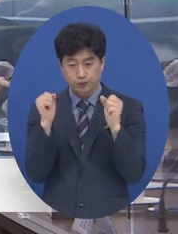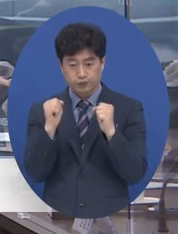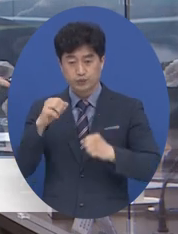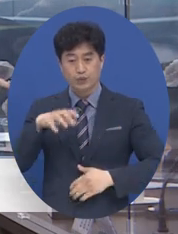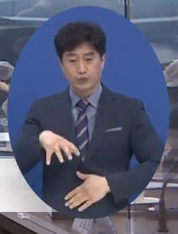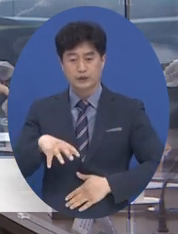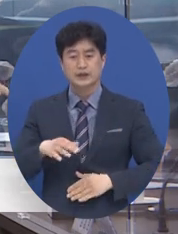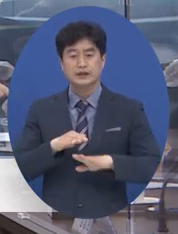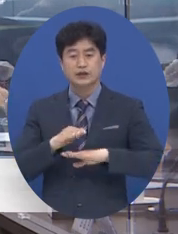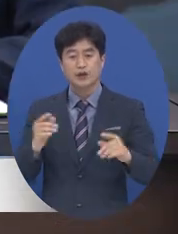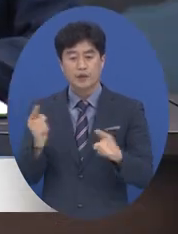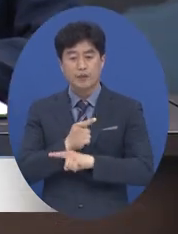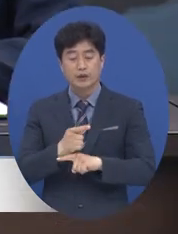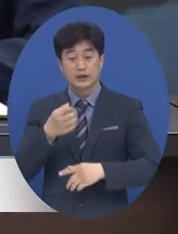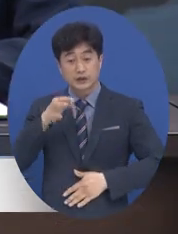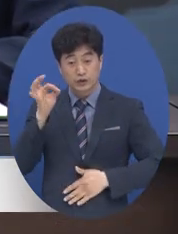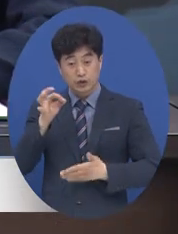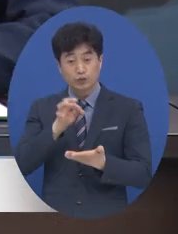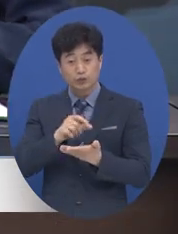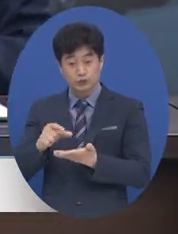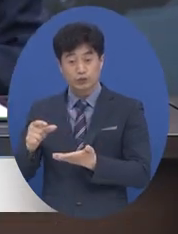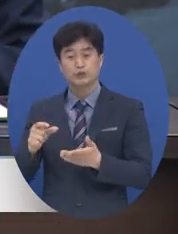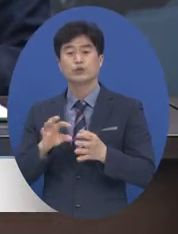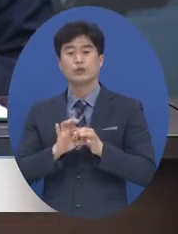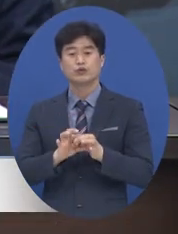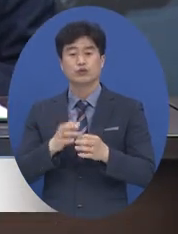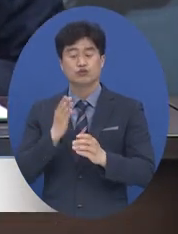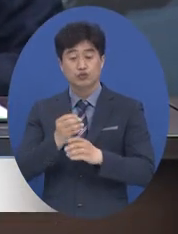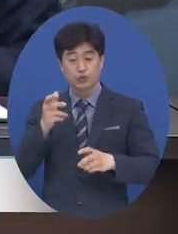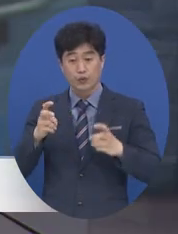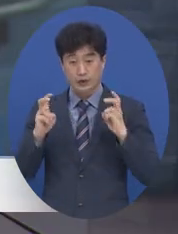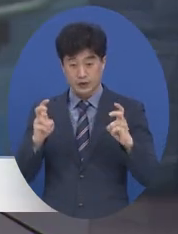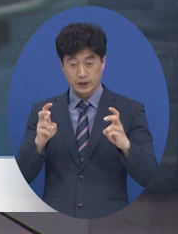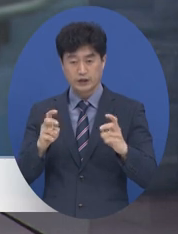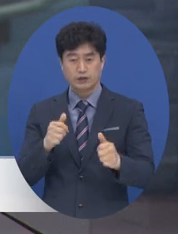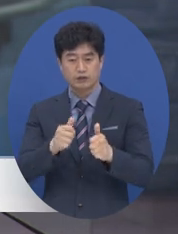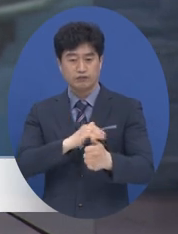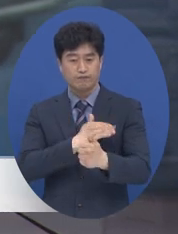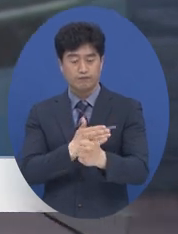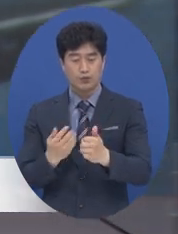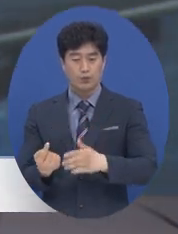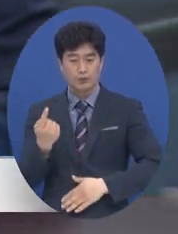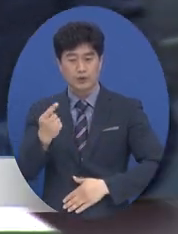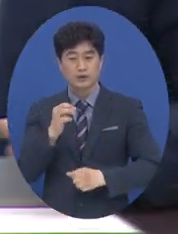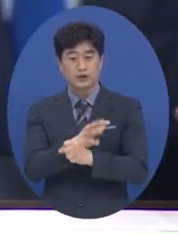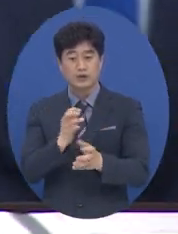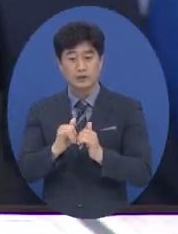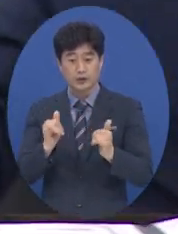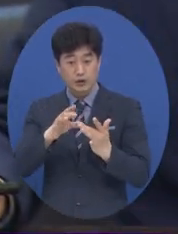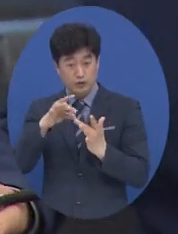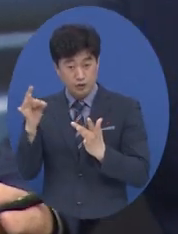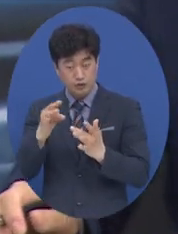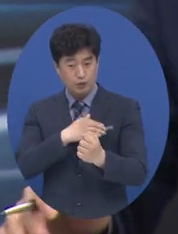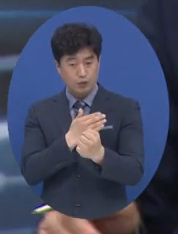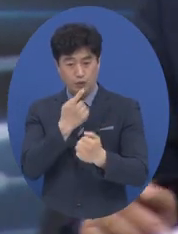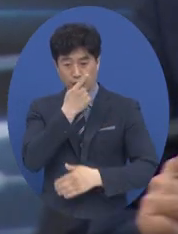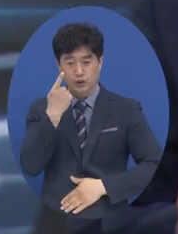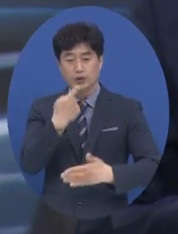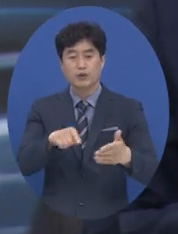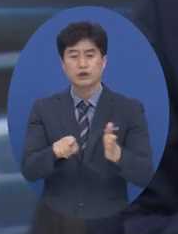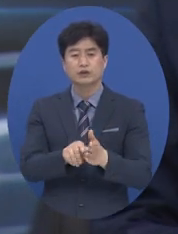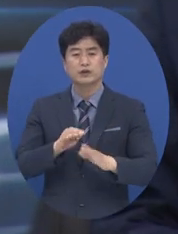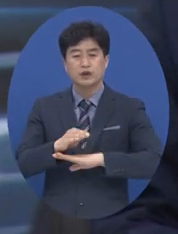전라북도가 이런 자동차 대체 인증 부품을 통해 중소자동차 부품업체 경쟁력을 높이고 소비자의 부품 선택권을 보장하기